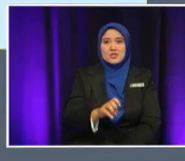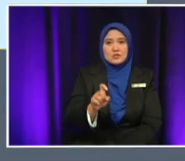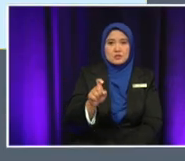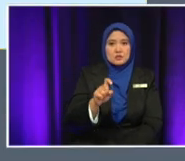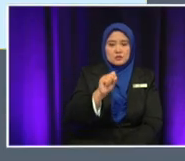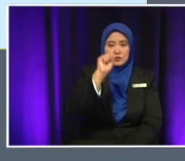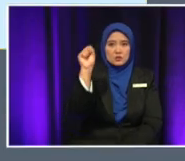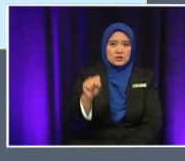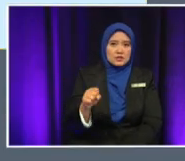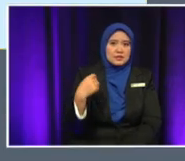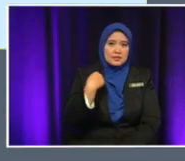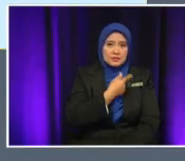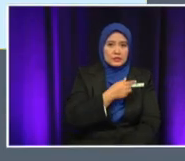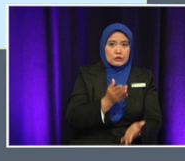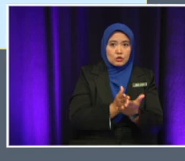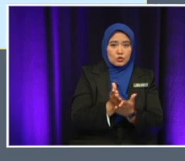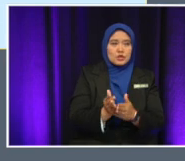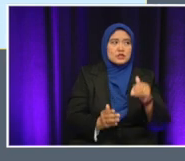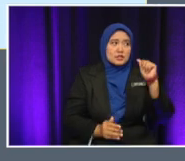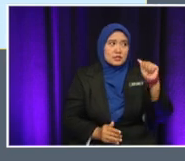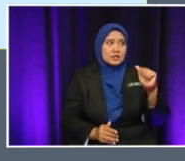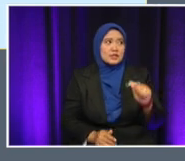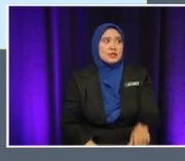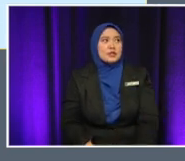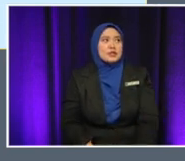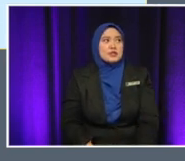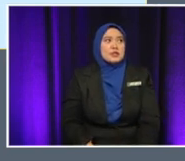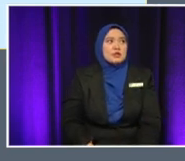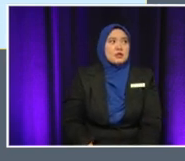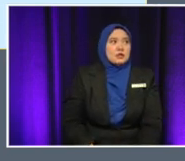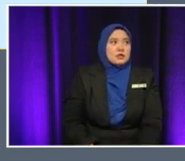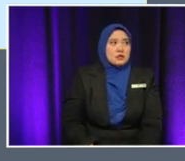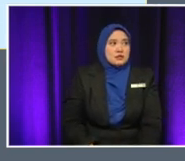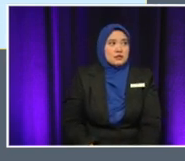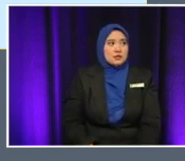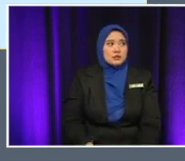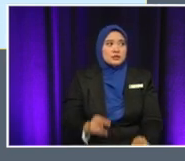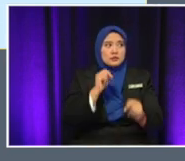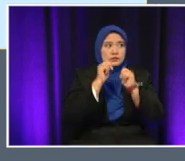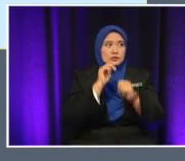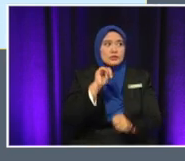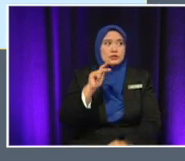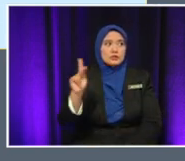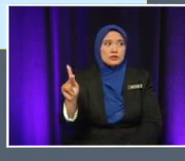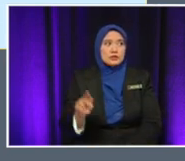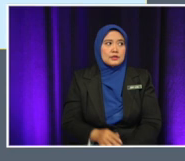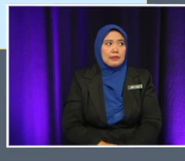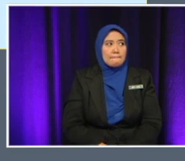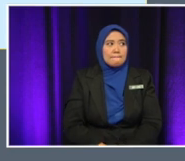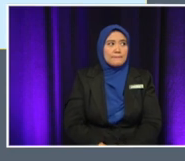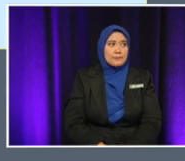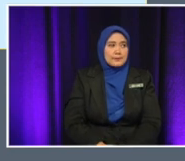dulu yang aktifkan jenis bahan promosi tersebut kita lihat 13 Mi itu bahan promosi ialah gegantung